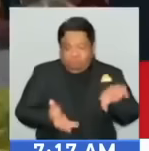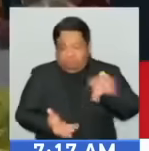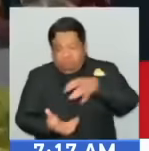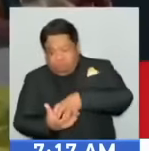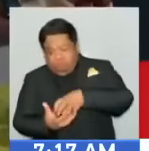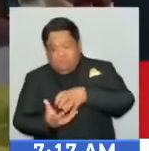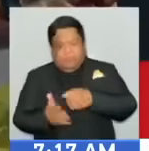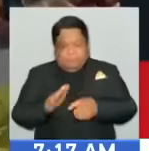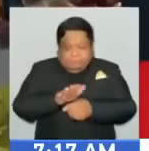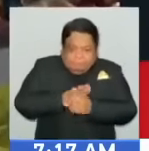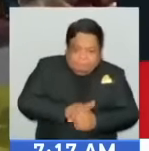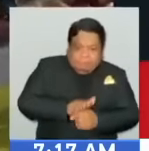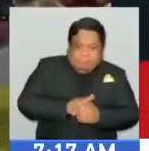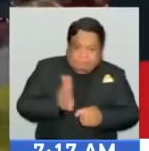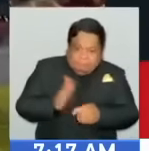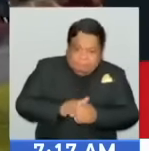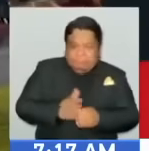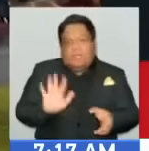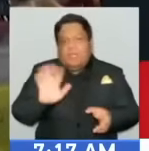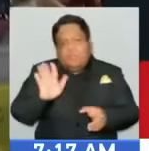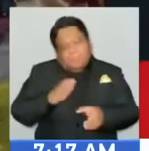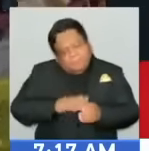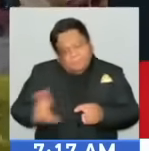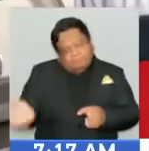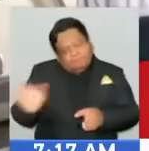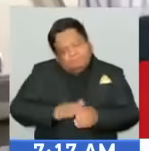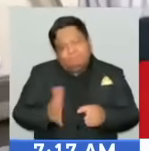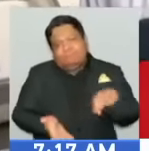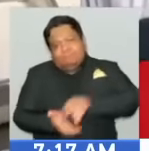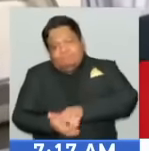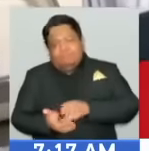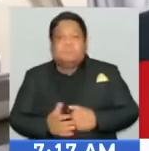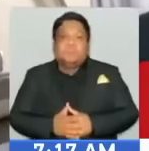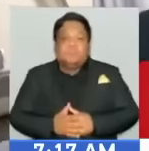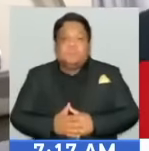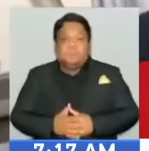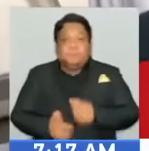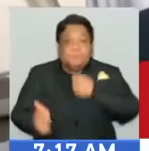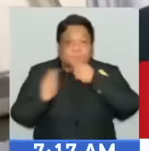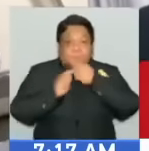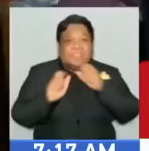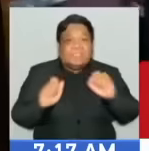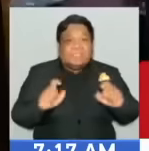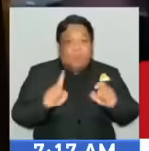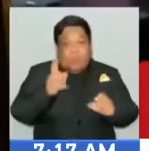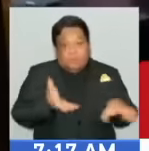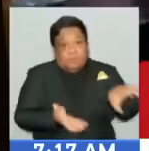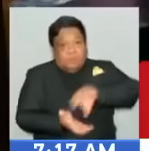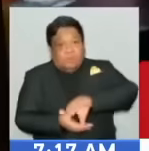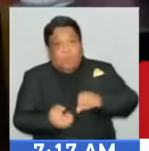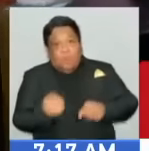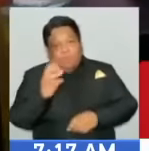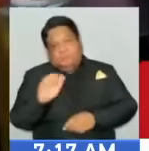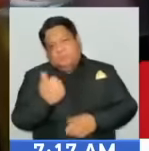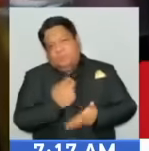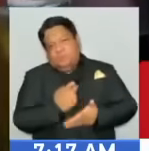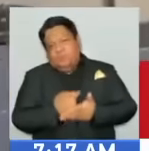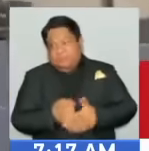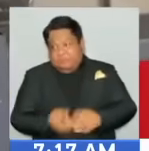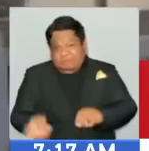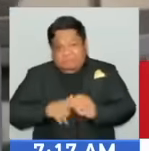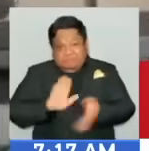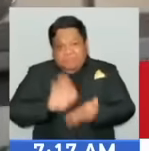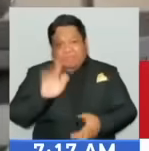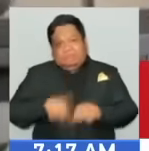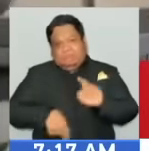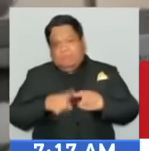kami. 10 pesos kada cup ng rice ang bentahan nila. Hindi raw basta-basta sila pwede magtaas lalo pat marami sila magkakatabing karinderya.